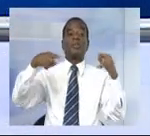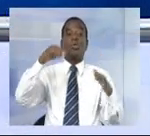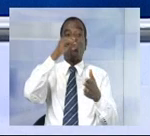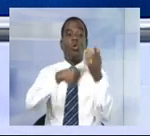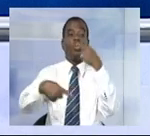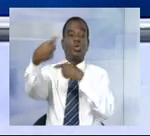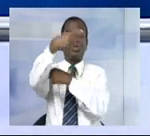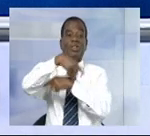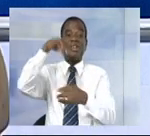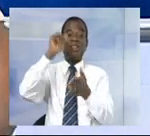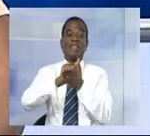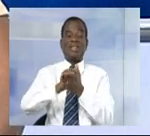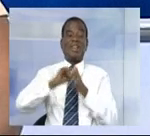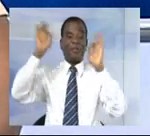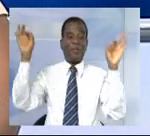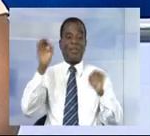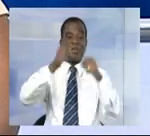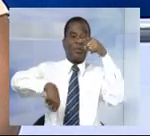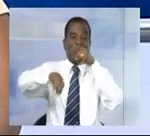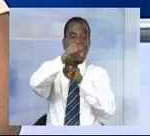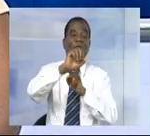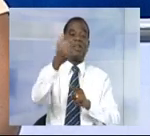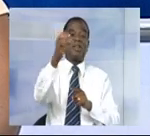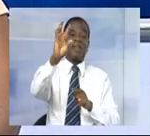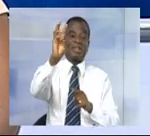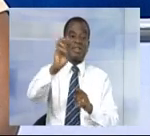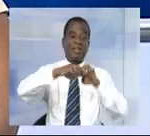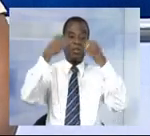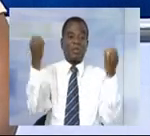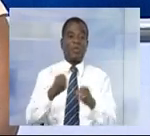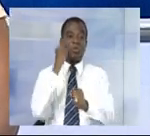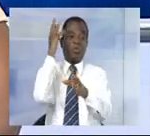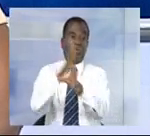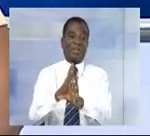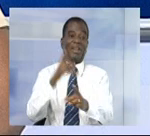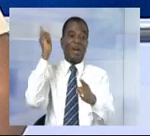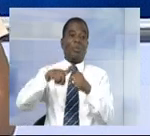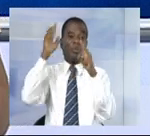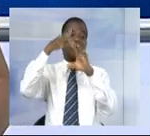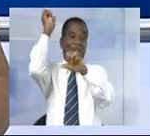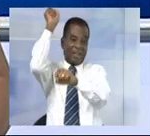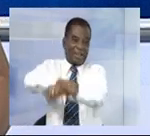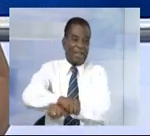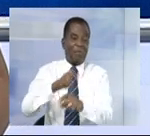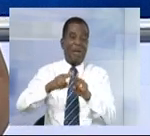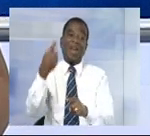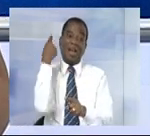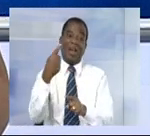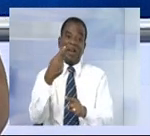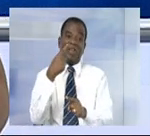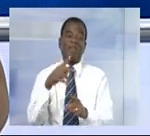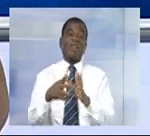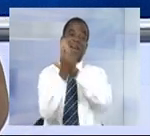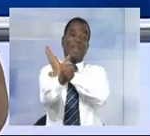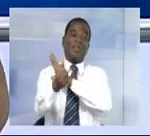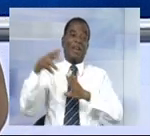Guinée équatoriale. 16 équipes sont prêtes à en découdre, mais une seule sera consacrée championne d'Afrique le 8